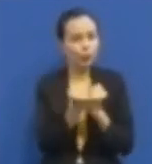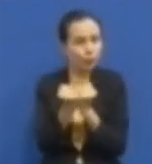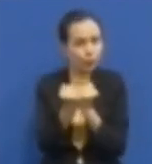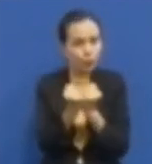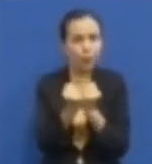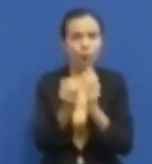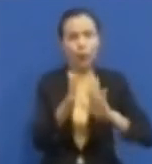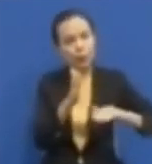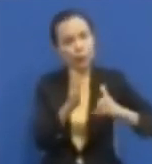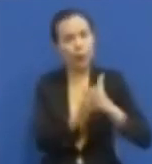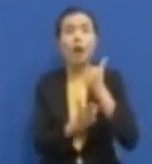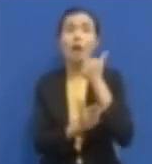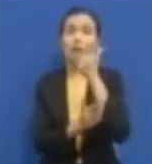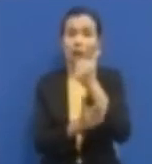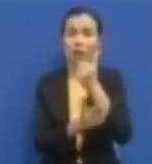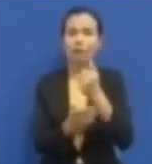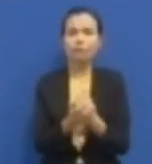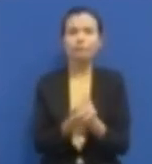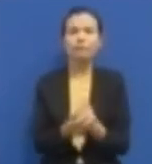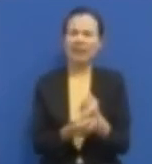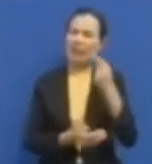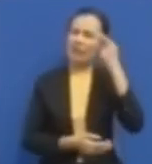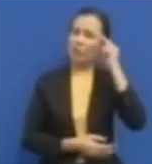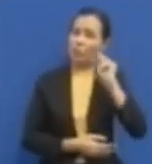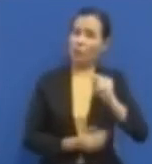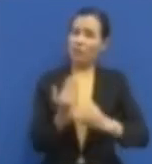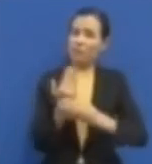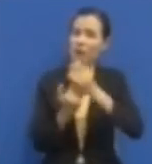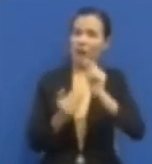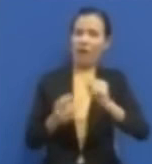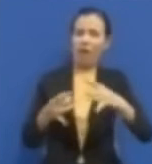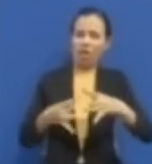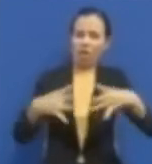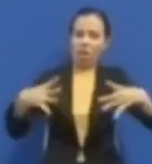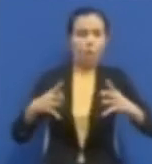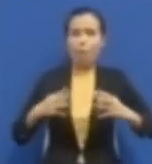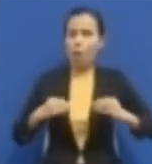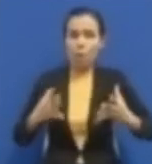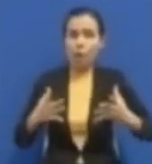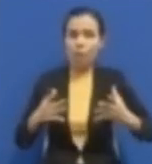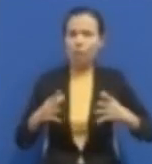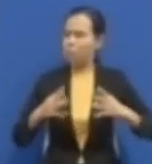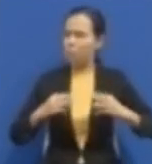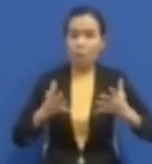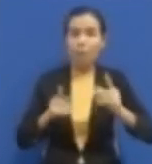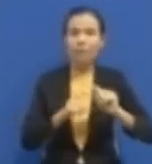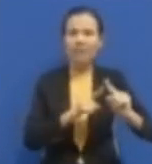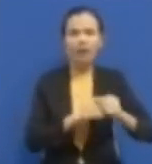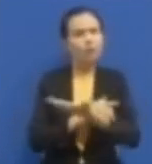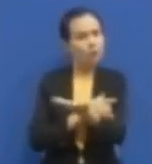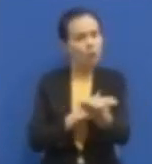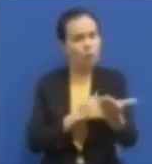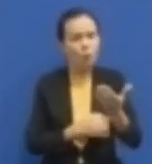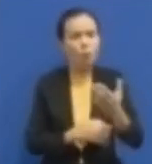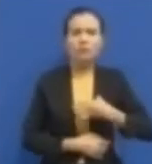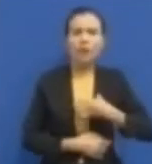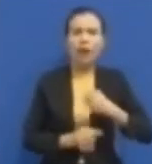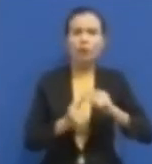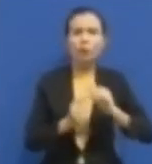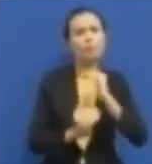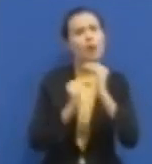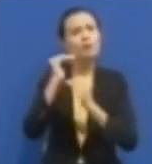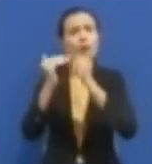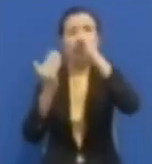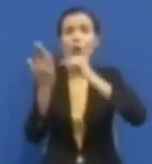บความสำเร็จให้ได้กรุณาอย่ามองว่าสภาคือคนที่จะคัดค้านการปฏิรูปประเทศผมเชื่อว่าทุกคนในสภาก็ต้องการการปฏิรูปประเทศเช่นเ